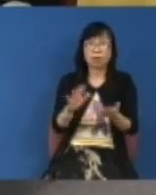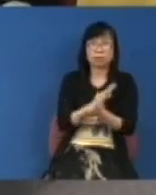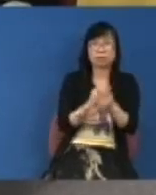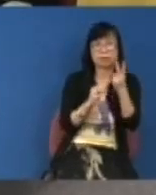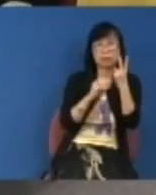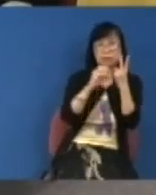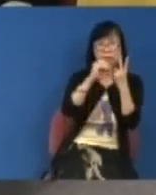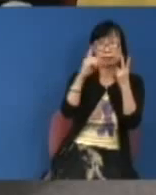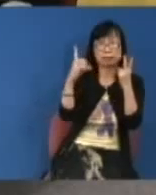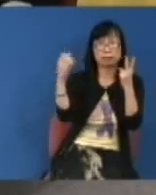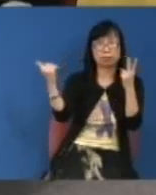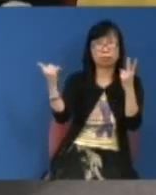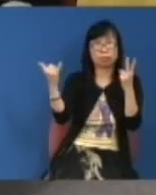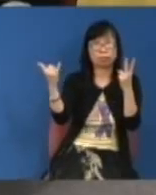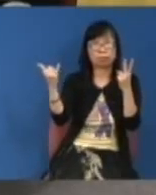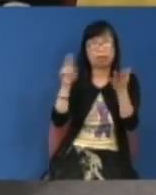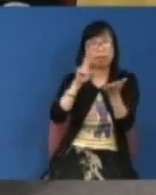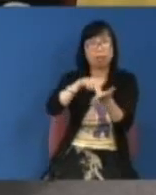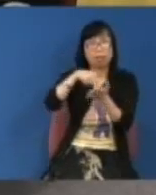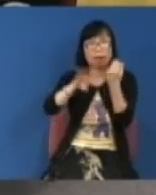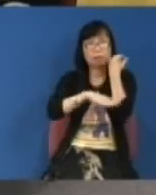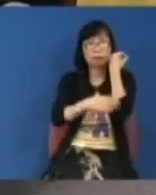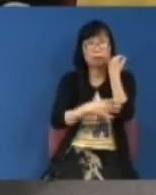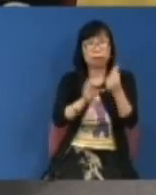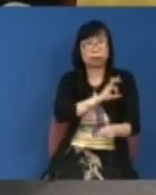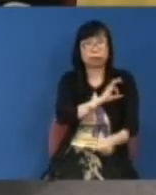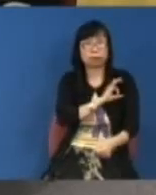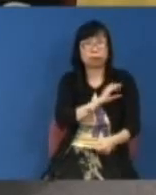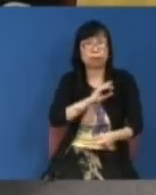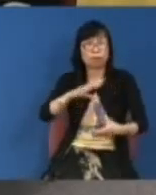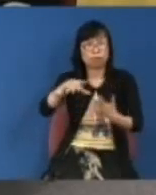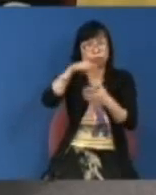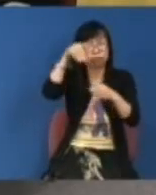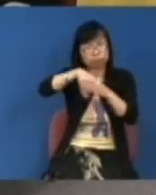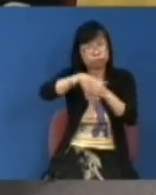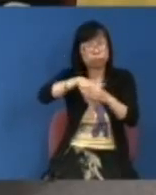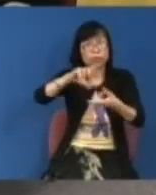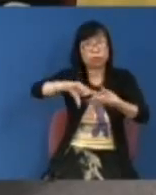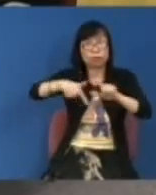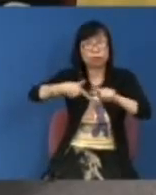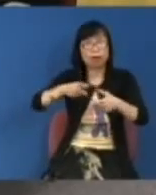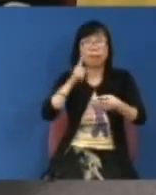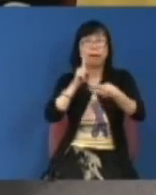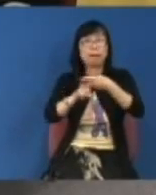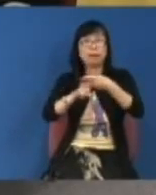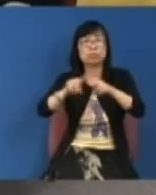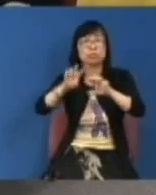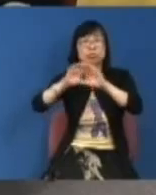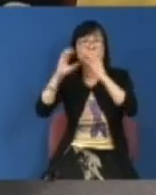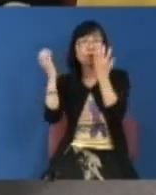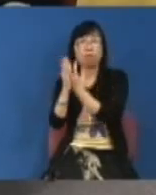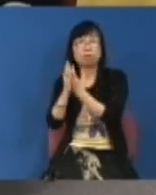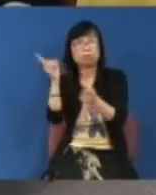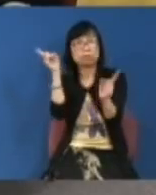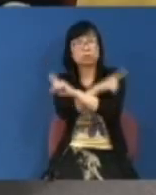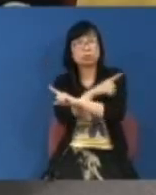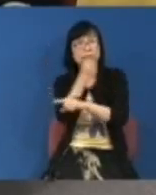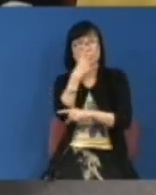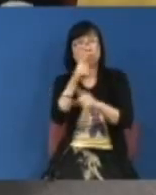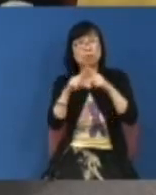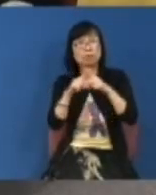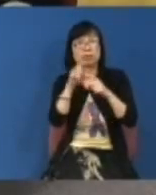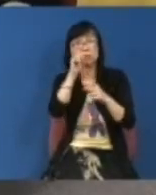嘅立法會選舉嘅方法噶啦。咁你民主黨代表香港人同共